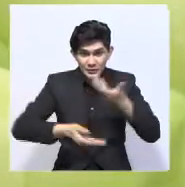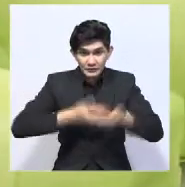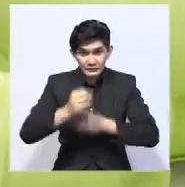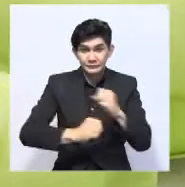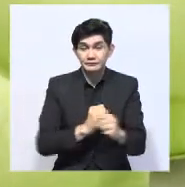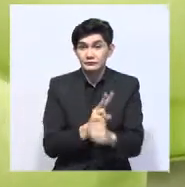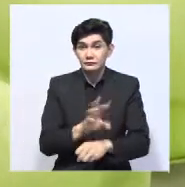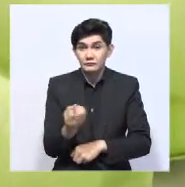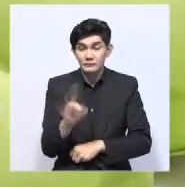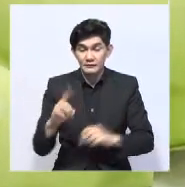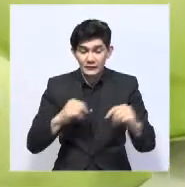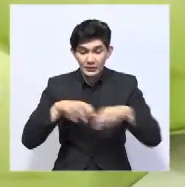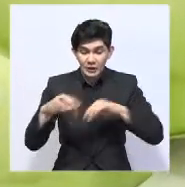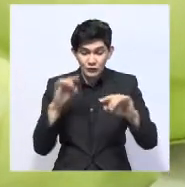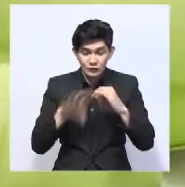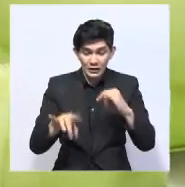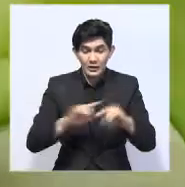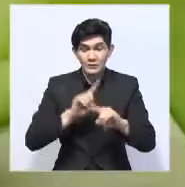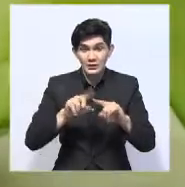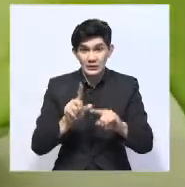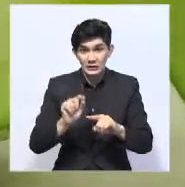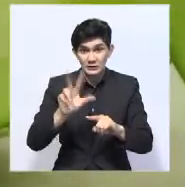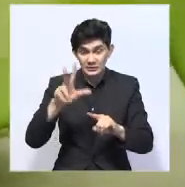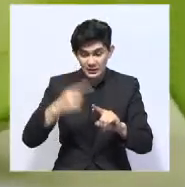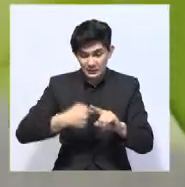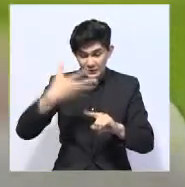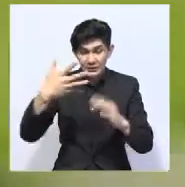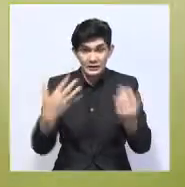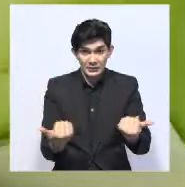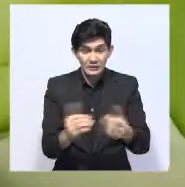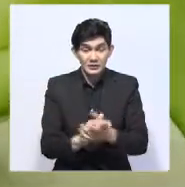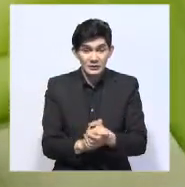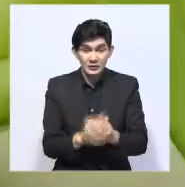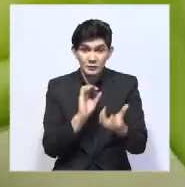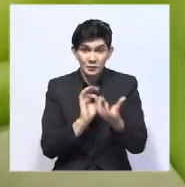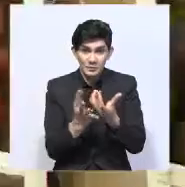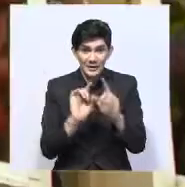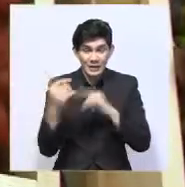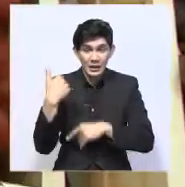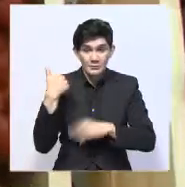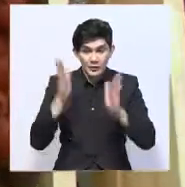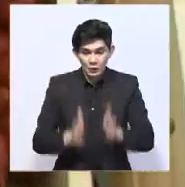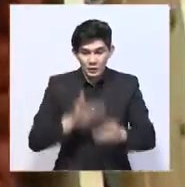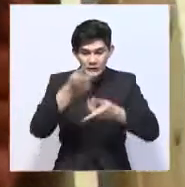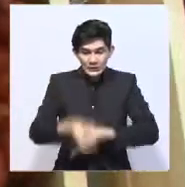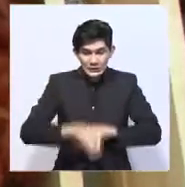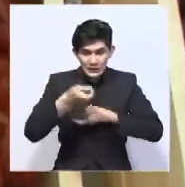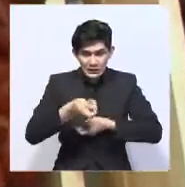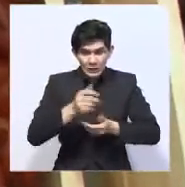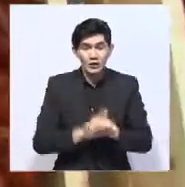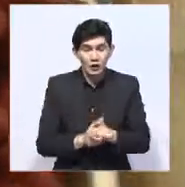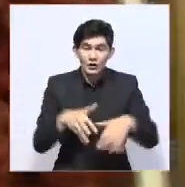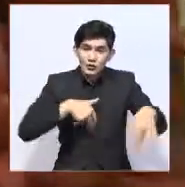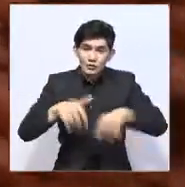Food Fest 2018จัดไปจนถึงวันที่23พฤษภาคมนี้ค่ะก็จะมีผลไม้นะคะจากเกษตรกรแล้ว